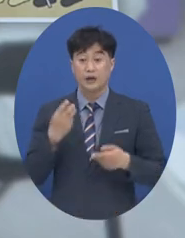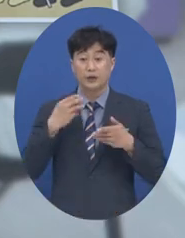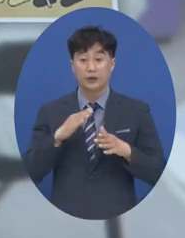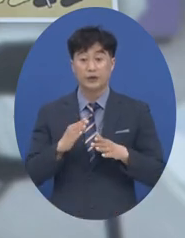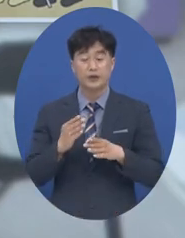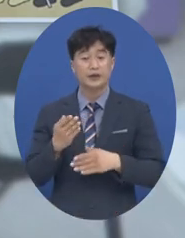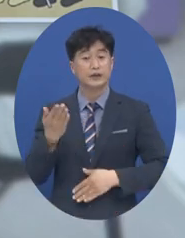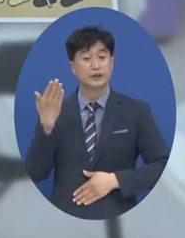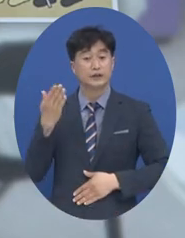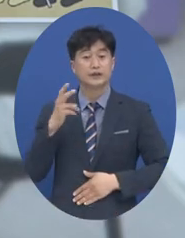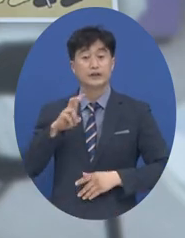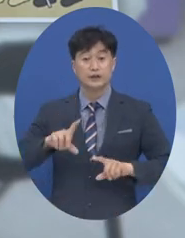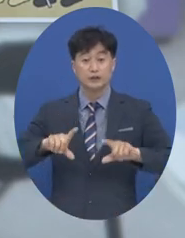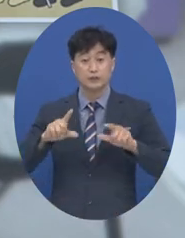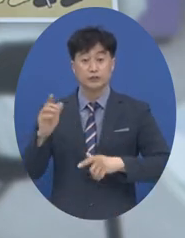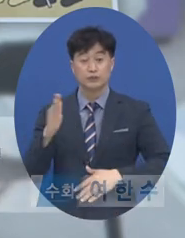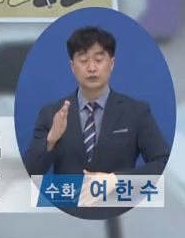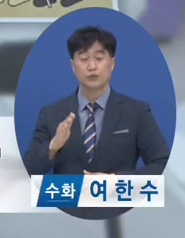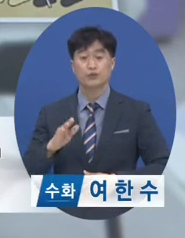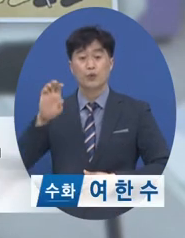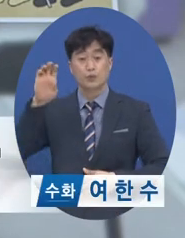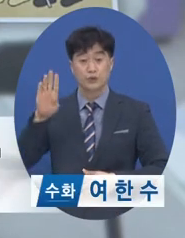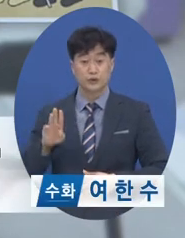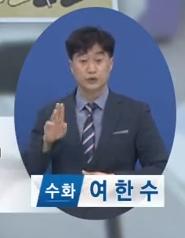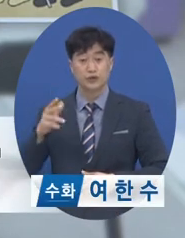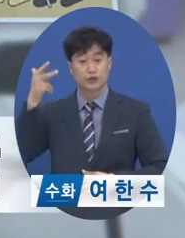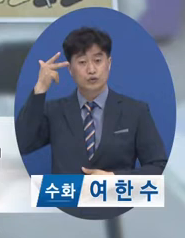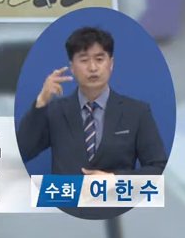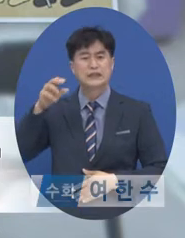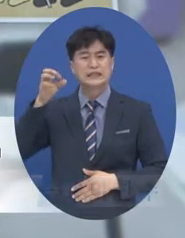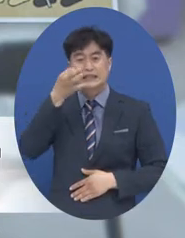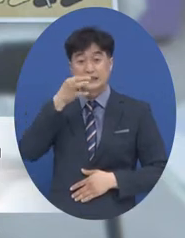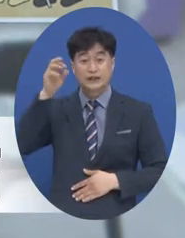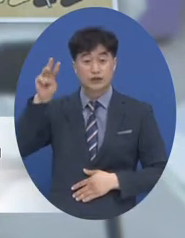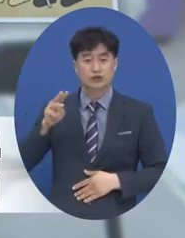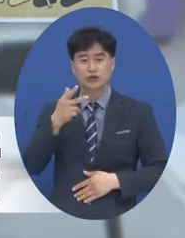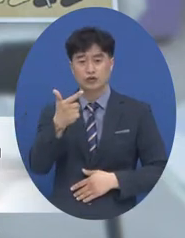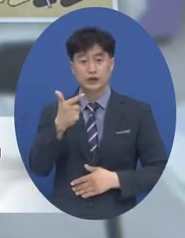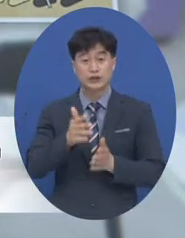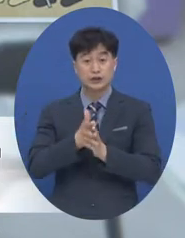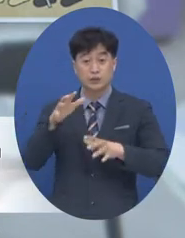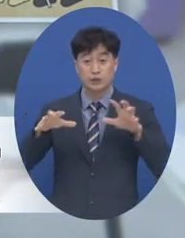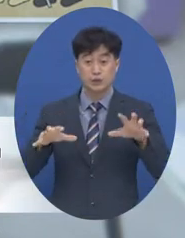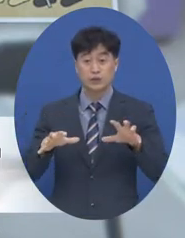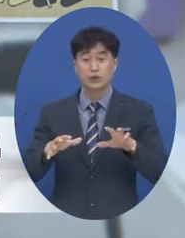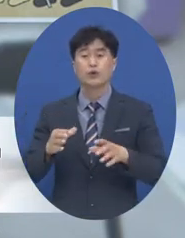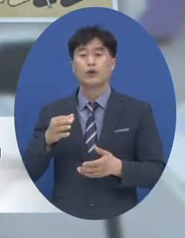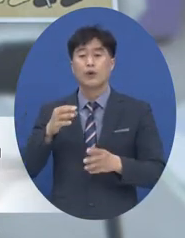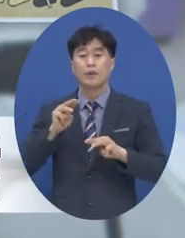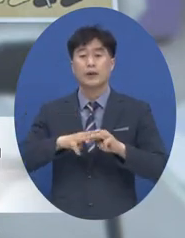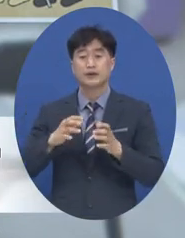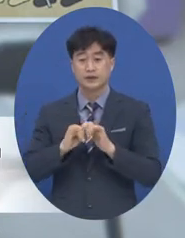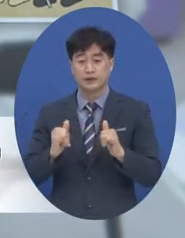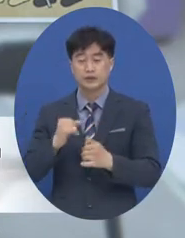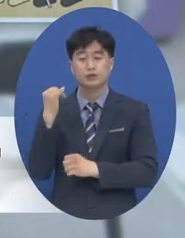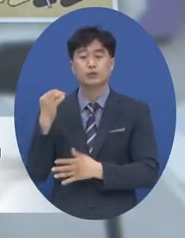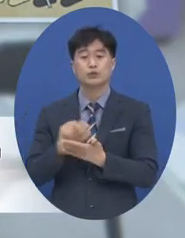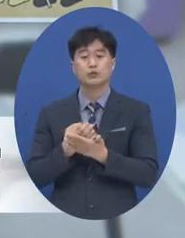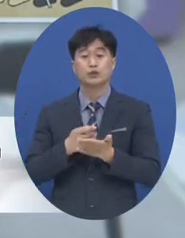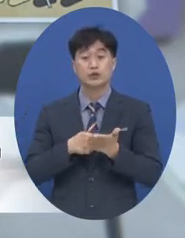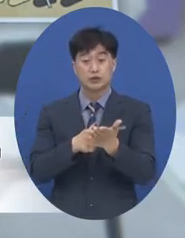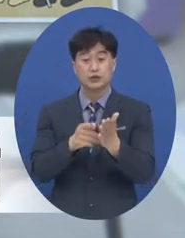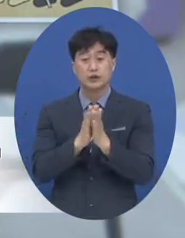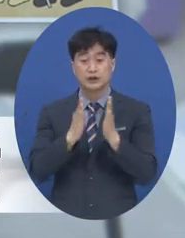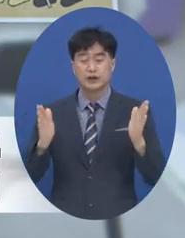경기도가 지난 20일부터 포천과 여주, 이천 등 6개 시군에서 농민기본소득 신청 접수에 들어갔습니다.